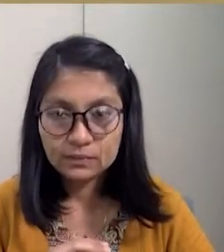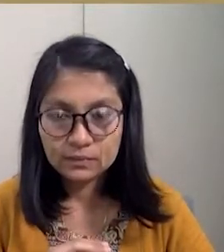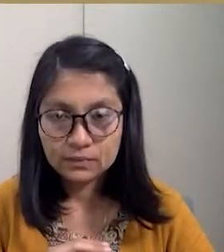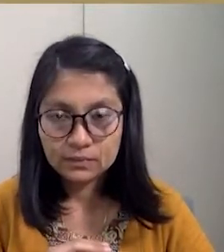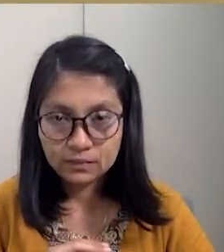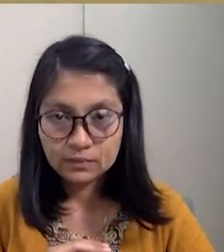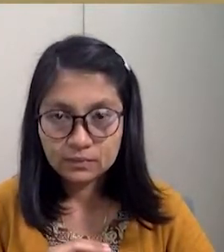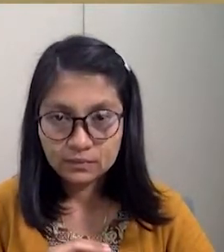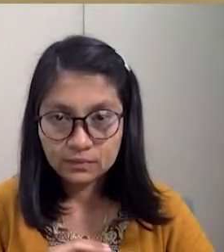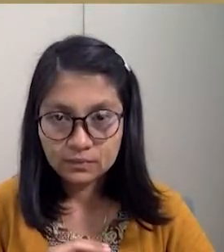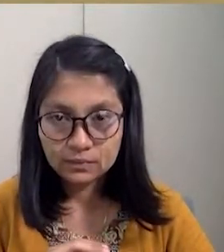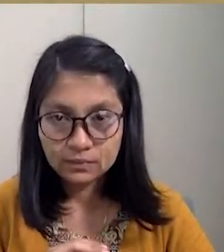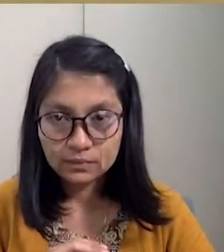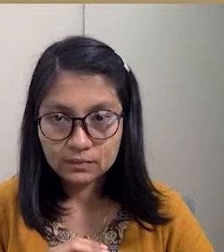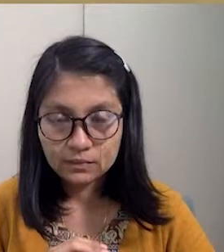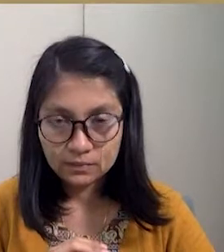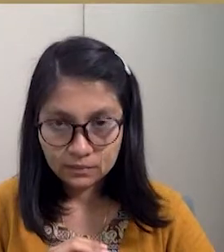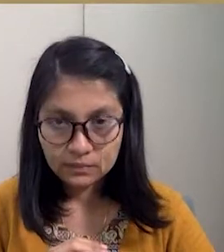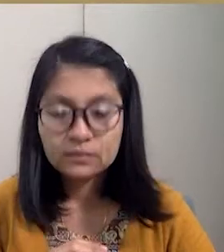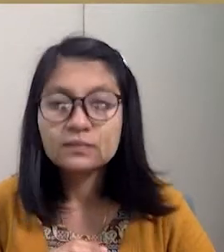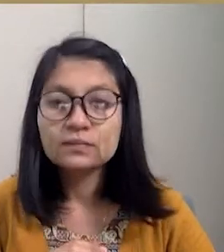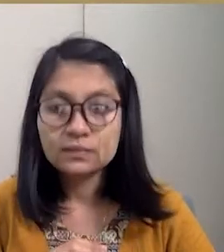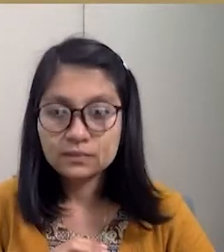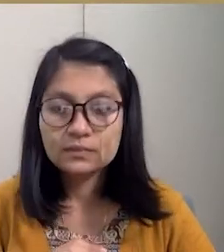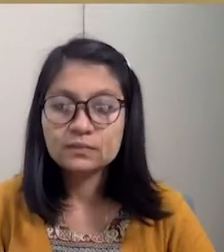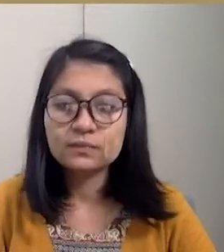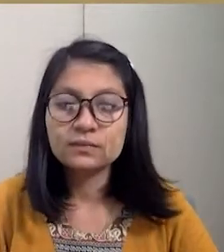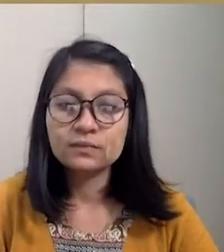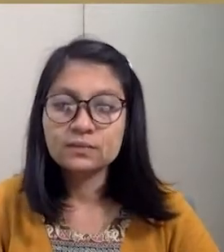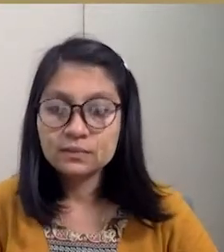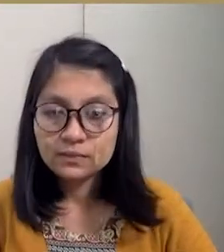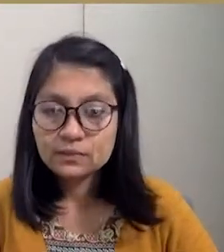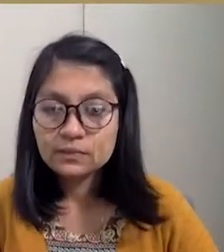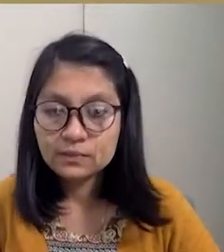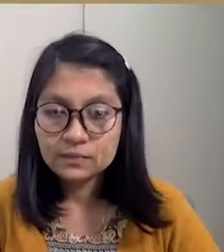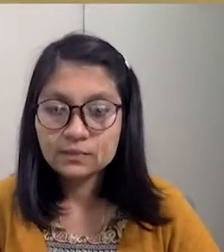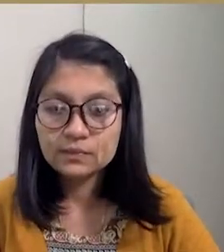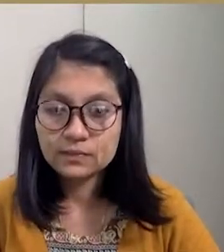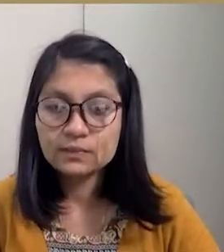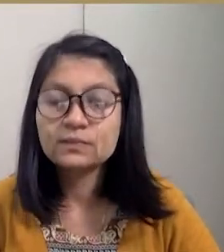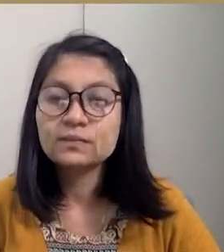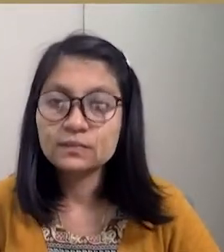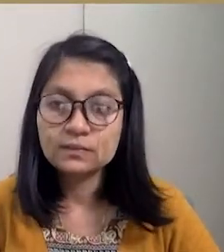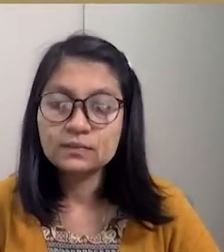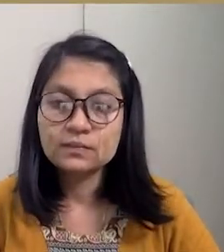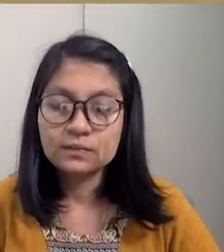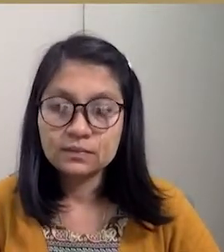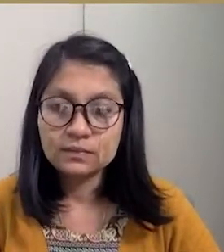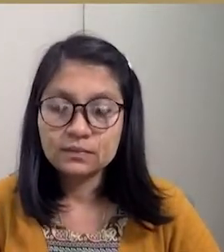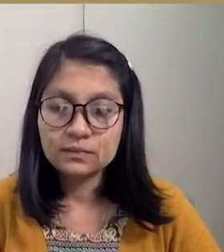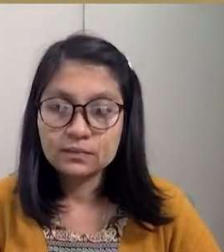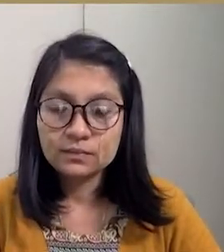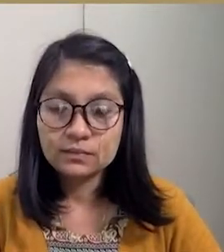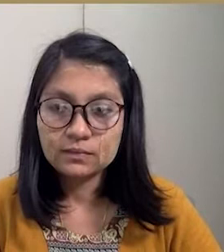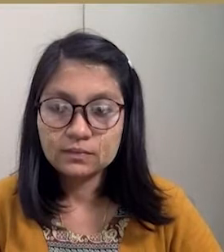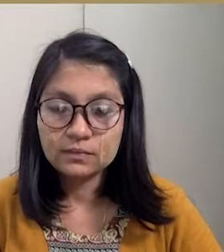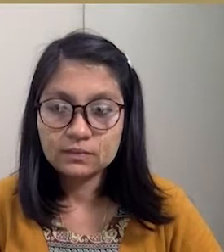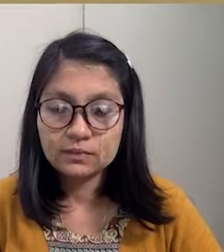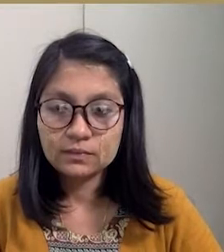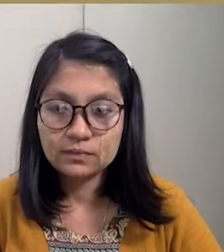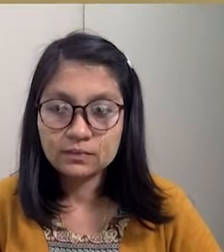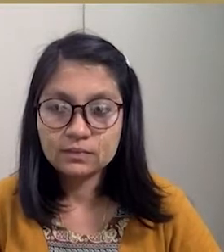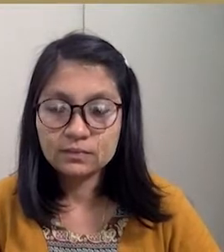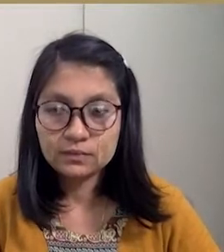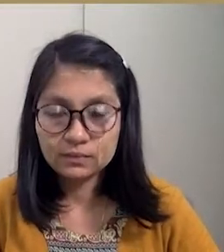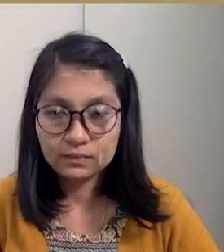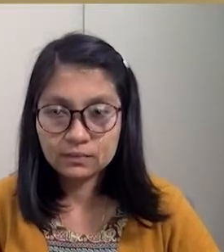င်ရေးပေါ့နော်ဗာကာရှူကလည်းသူကဗတနိုင်ငံလုံးတော့သူတို့နိုင်ငံရထုတ်ပြန်လာတဲ့ဟာဒါကိုလည်းချိုးဖောက်လို့မရဘူးအဲ့ခါကျတော့တော်ကဘန်လောက်က